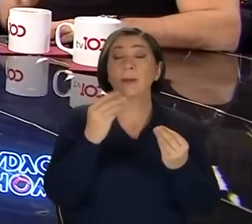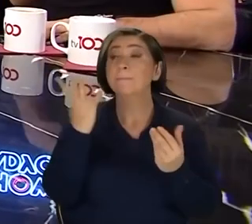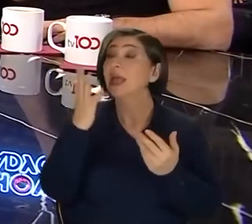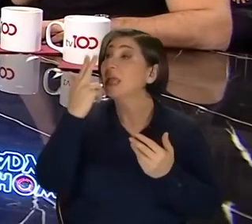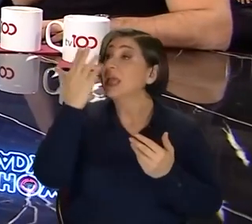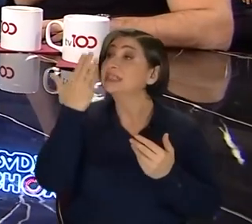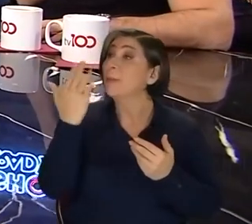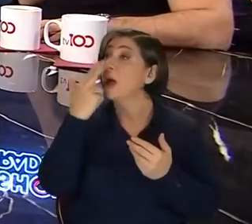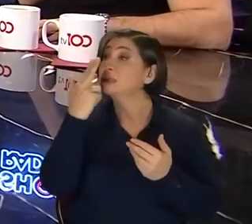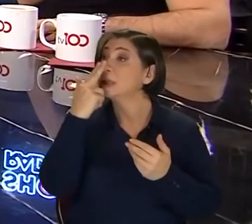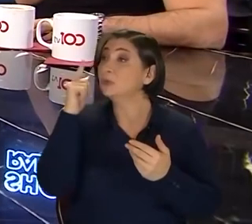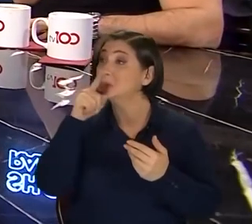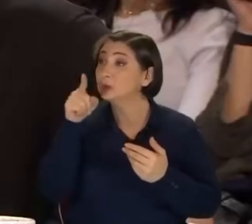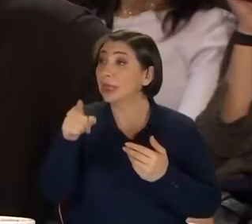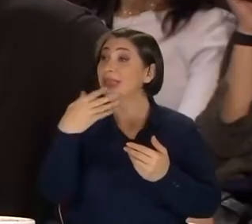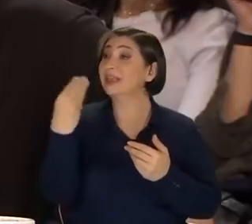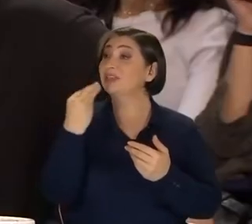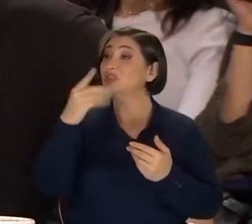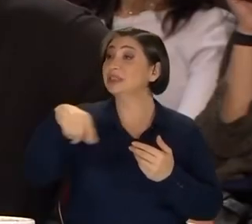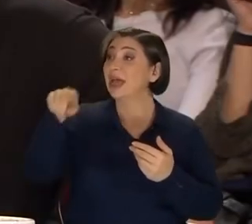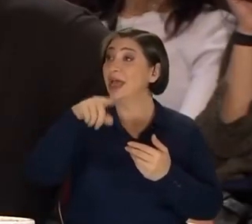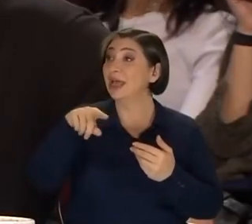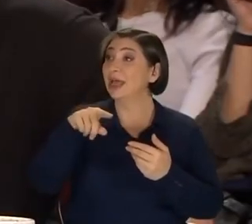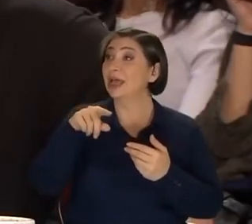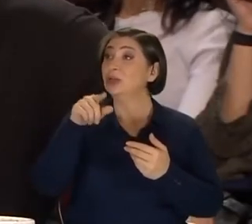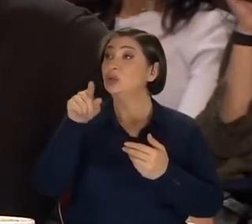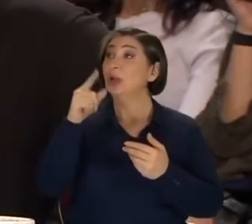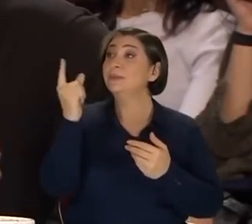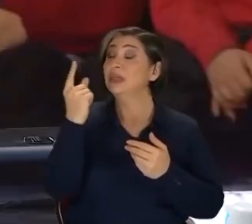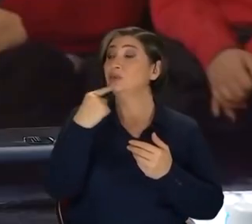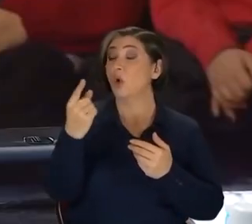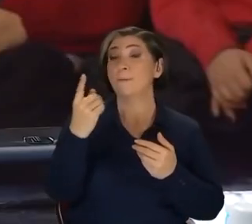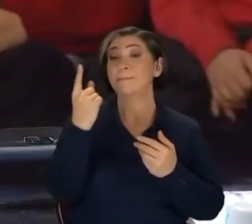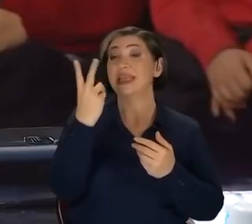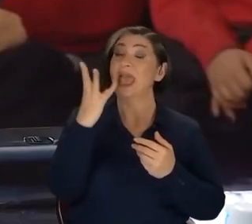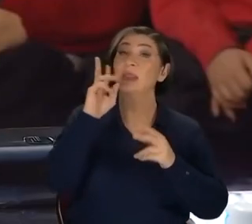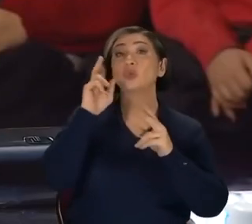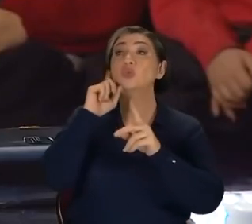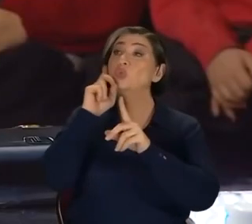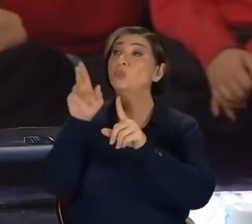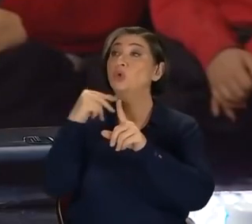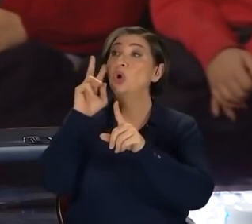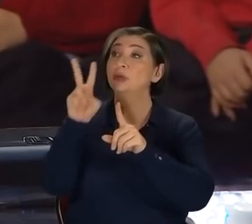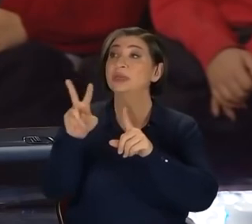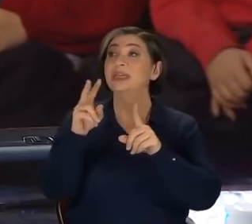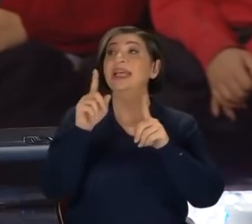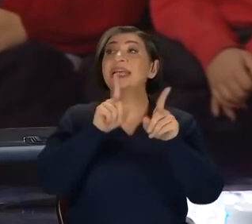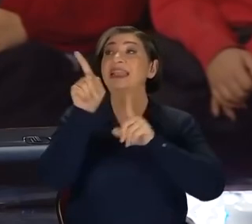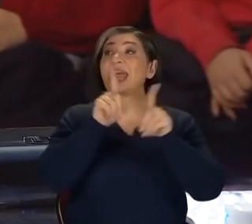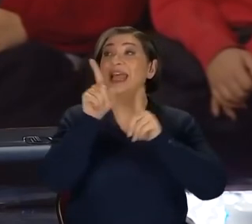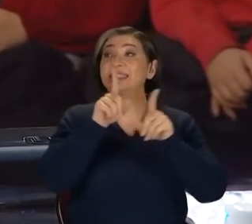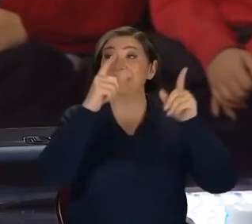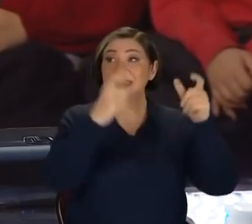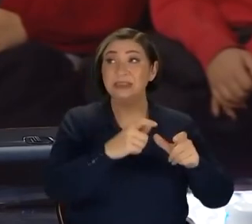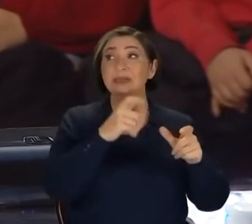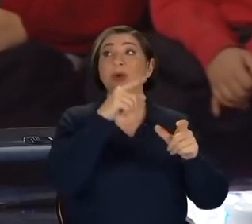izleme alışkanlıkları açısından, yani belki gençler... Ya yani şöyle şeyler duydum, bir iki yerde duydum. Yani diyor ki, dijital platformda